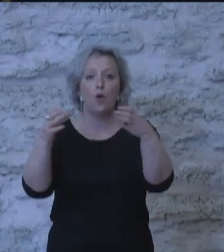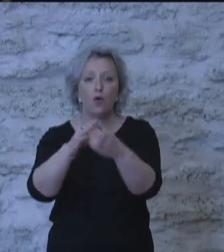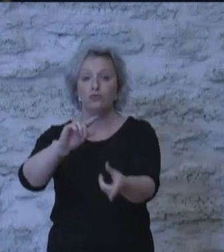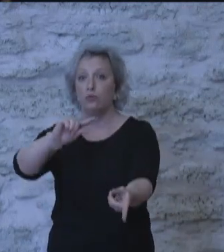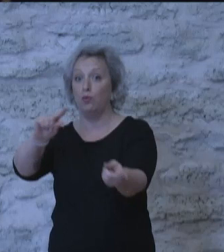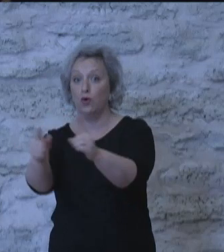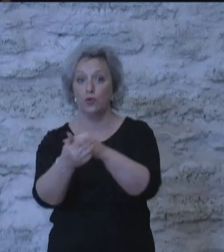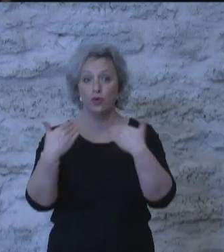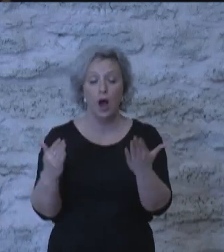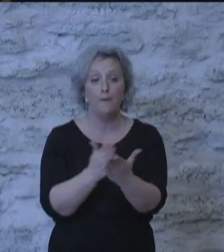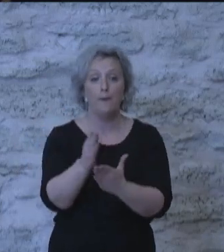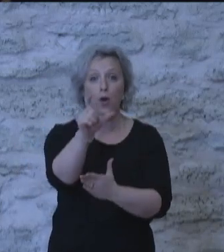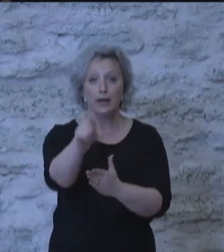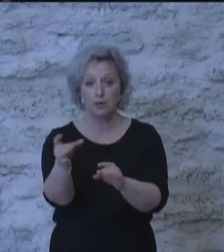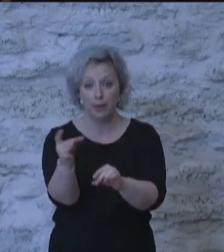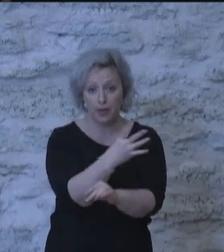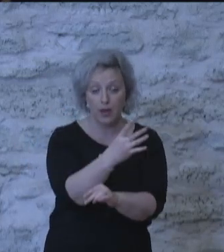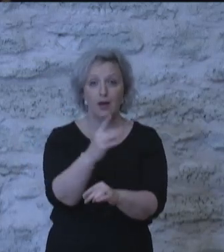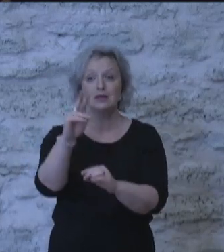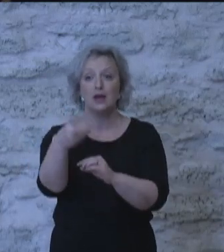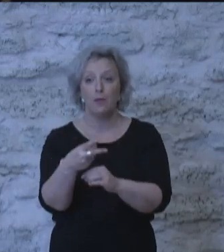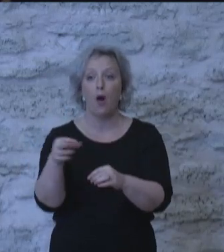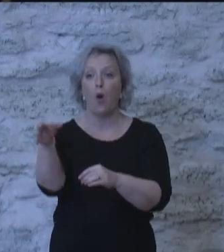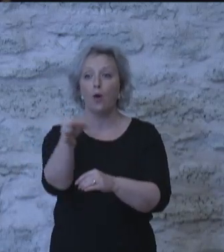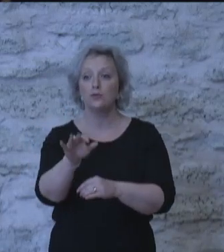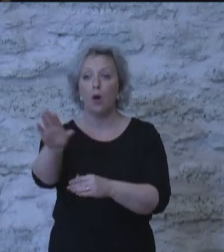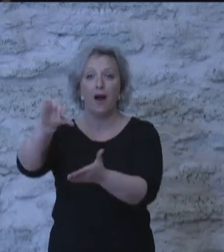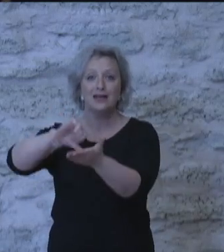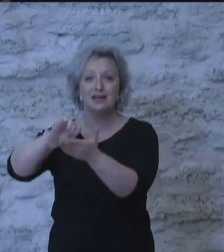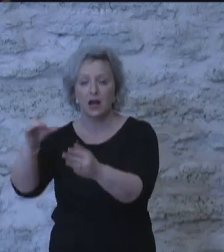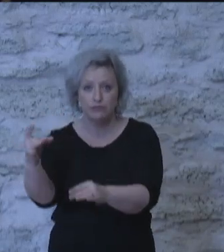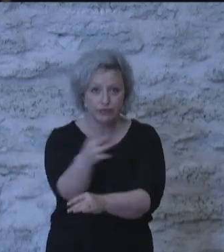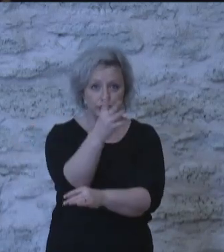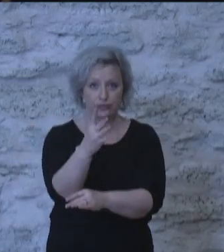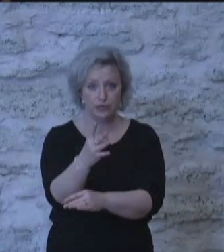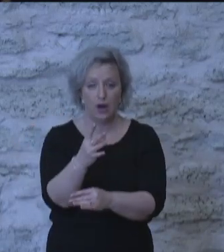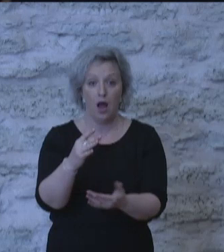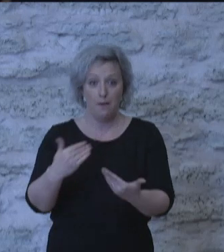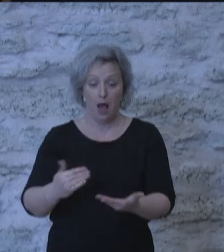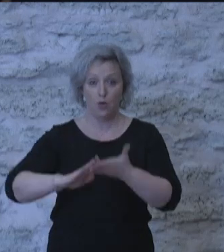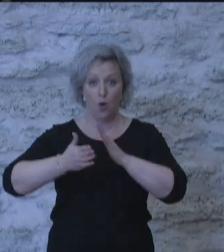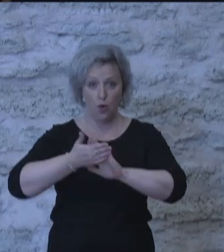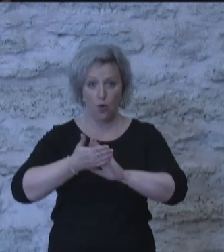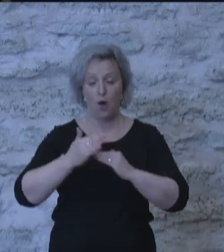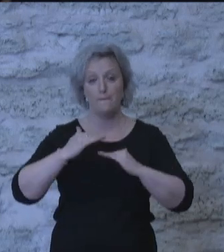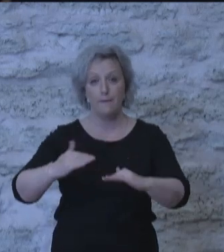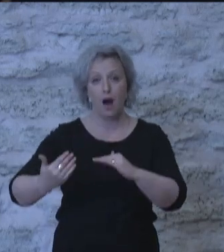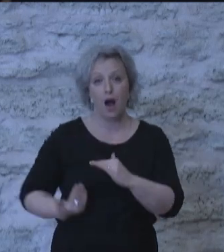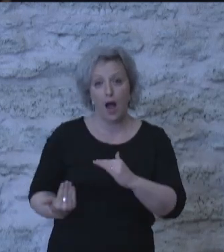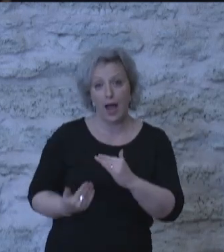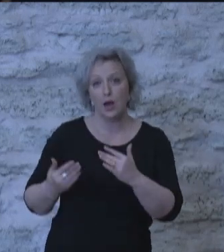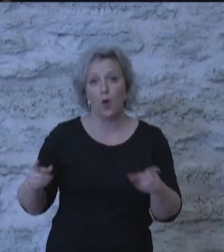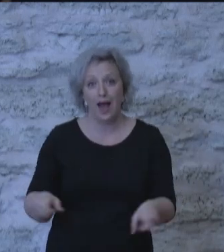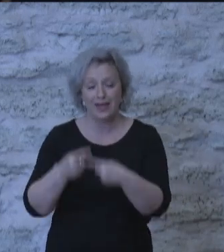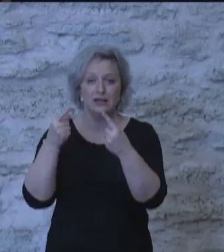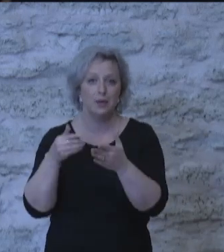tõsteti sealt välja ka organisatsioonide esindajad. Olukorras, kus maailu edendamise sihtasutuse nõukogul on väga suur